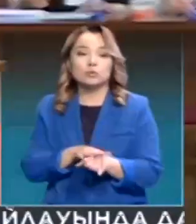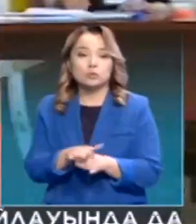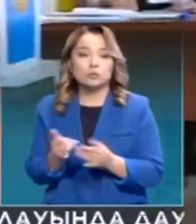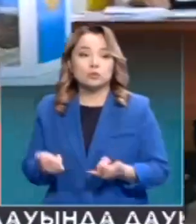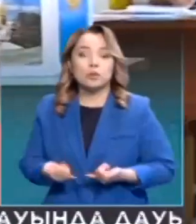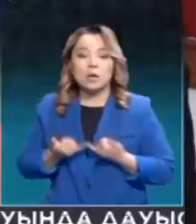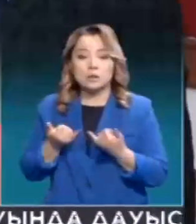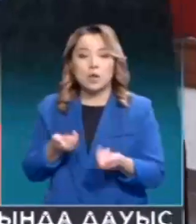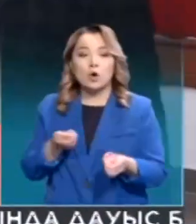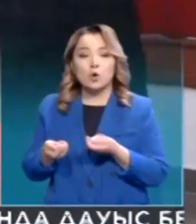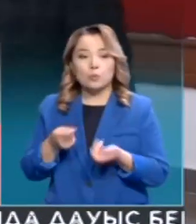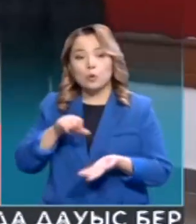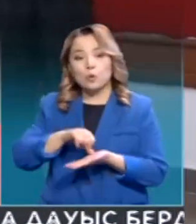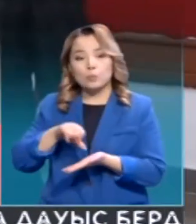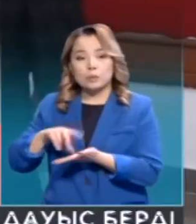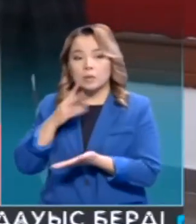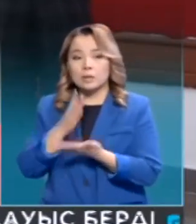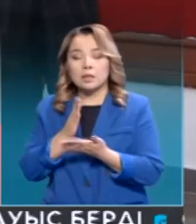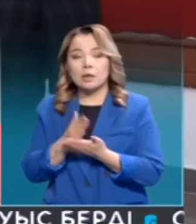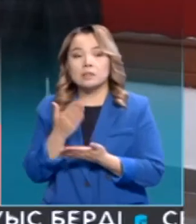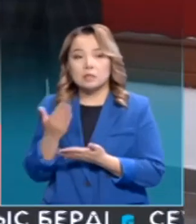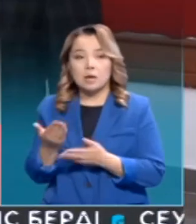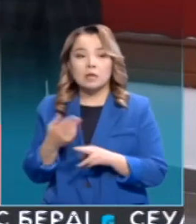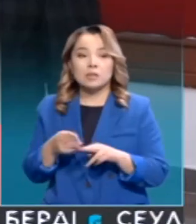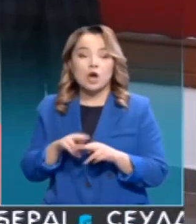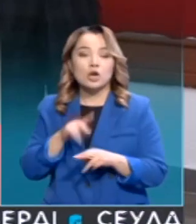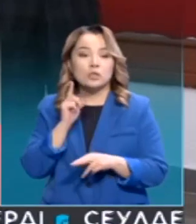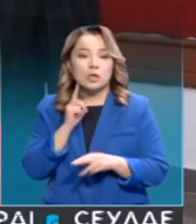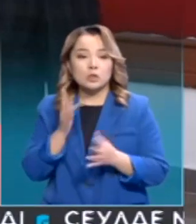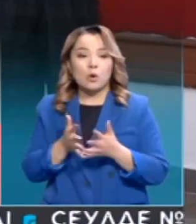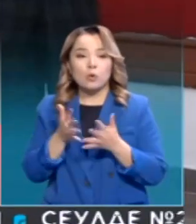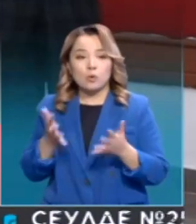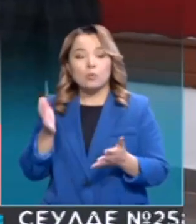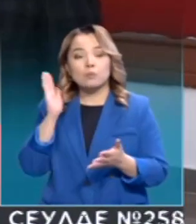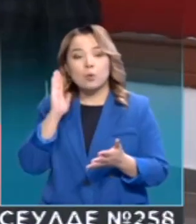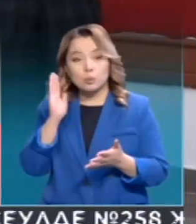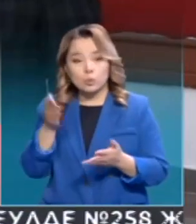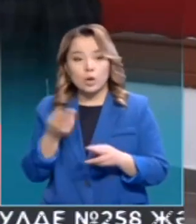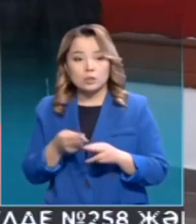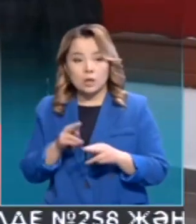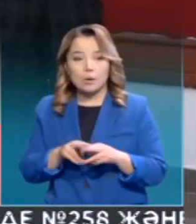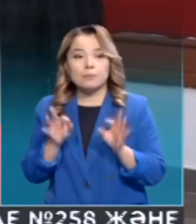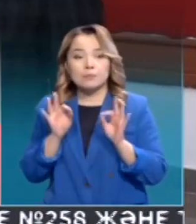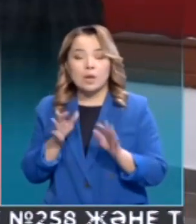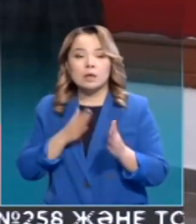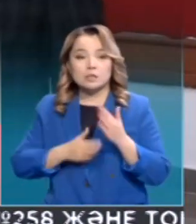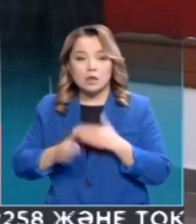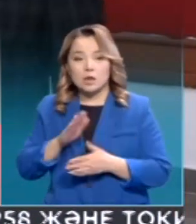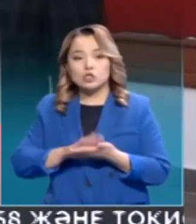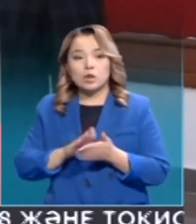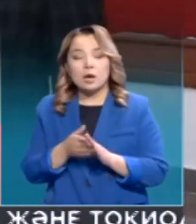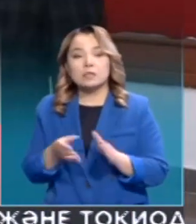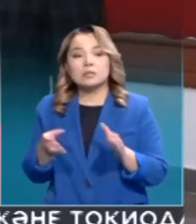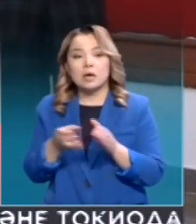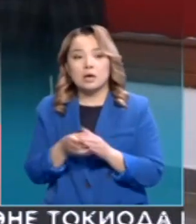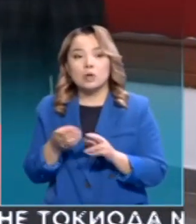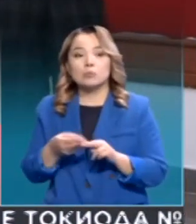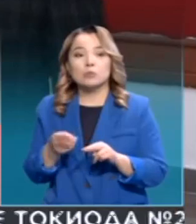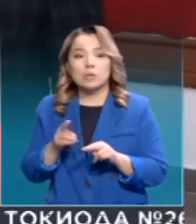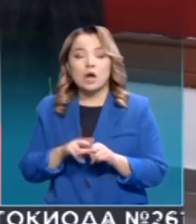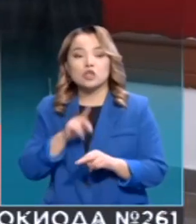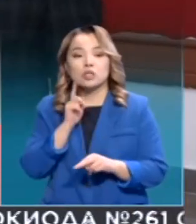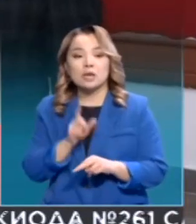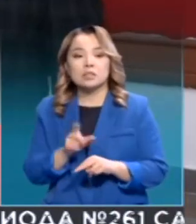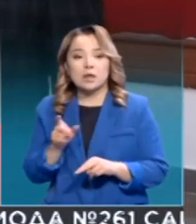ısınılğan ümitkörlerden olardın içinde jastardın köpte boluğu öte bir kuanış şağday. Mına o